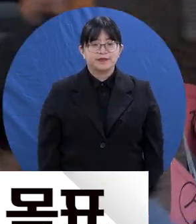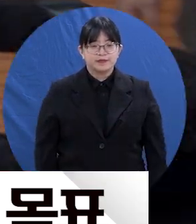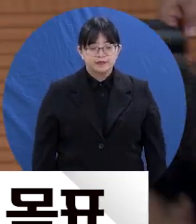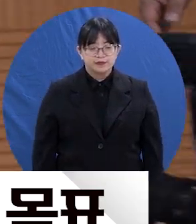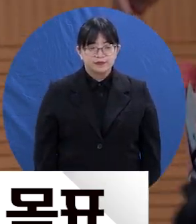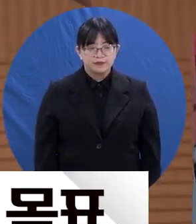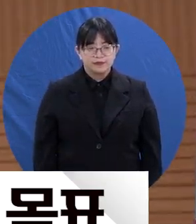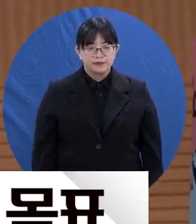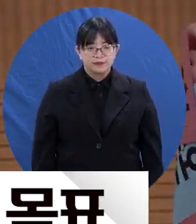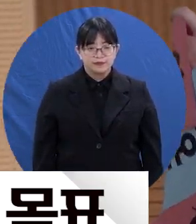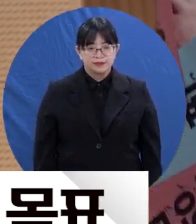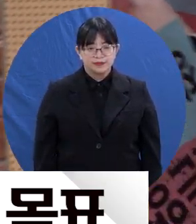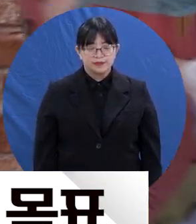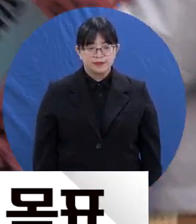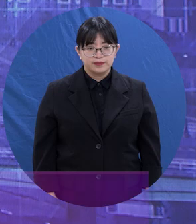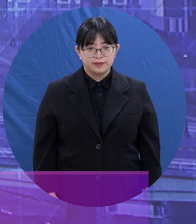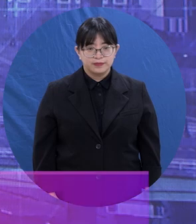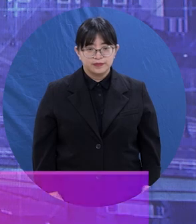것이라고 밝혔습니다.